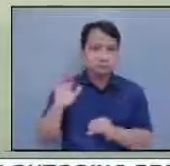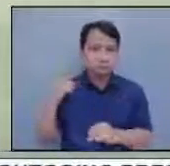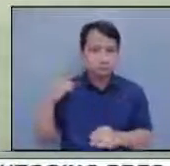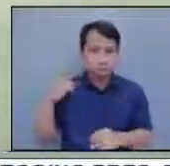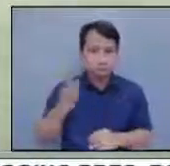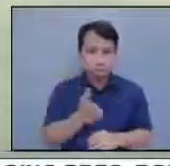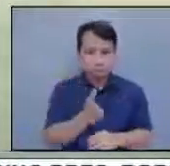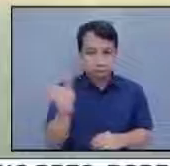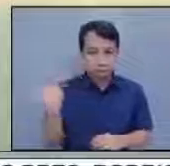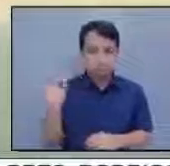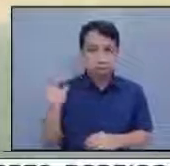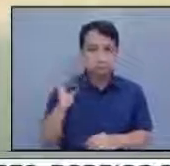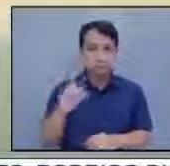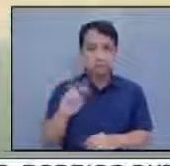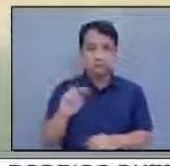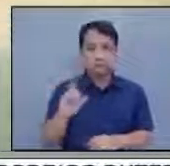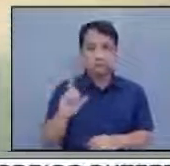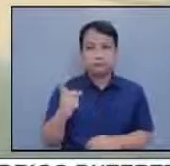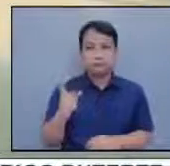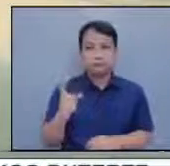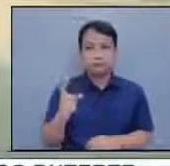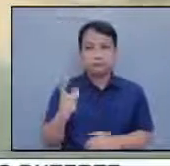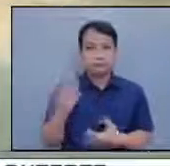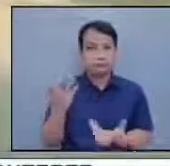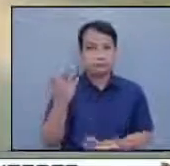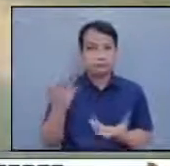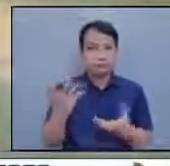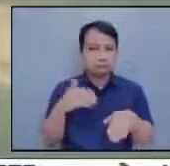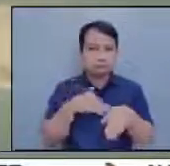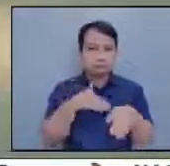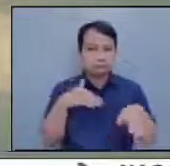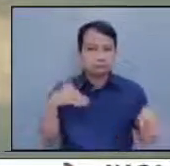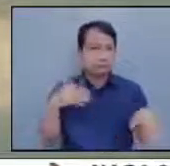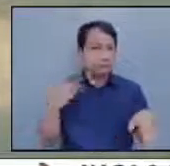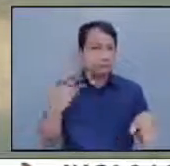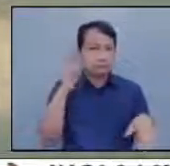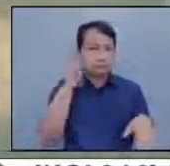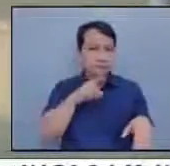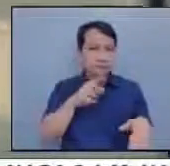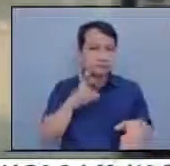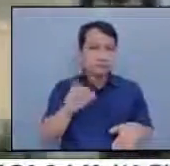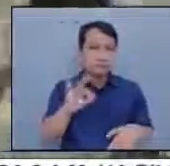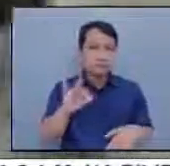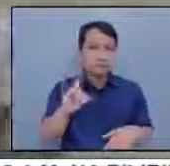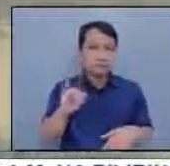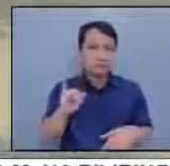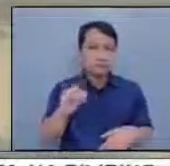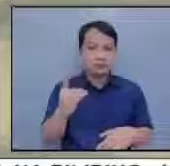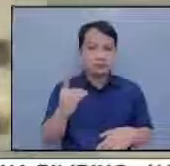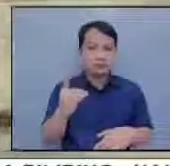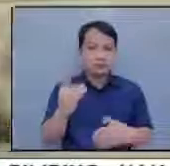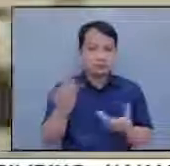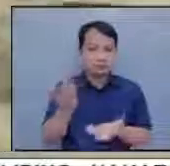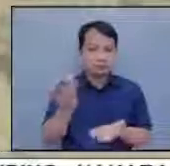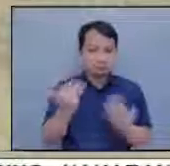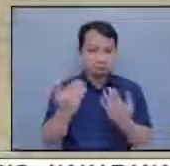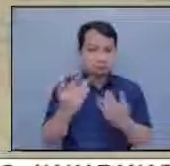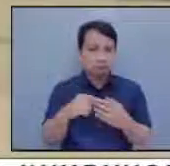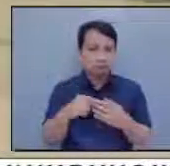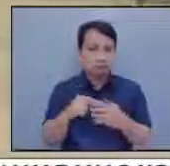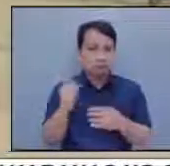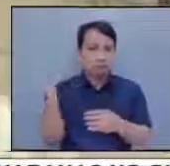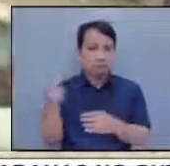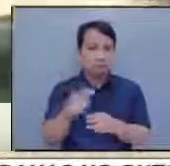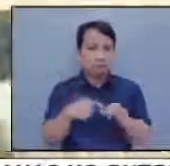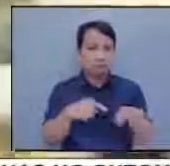NLEX. Sa oras na ito, wala namang bultuan ng pila sa mga RFID lanes. Kaya naman inaaniyahan ang lahat ng mga pasahero na